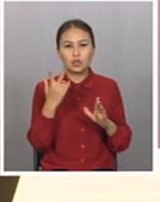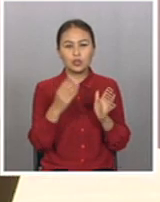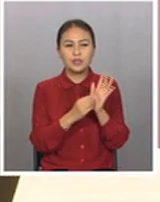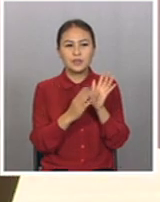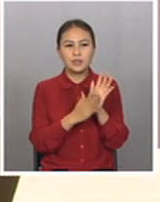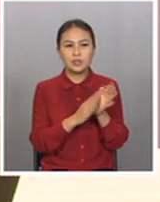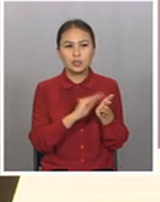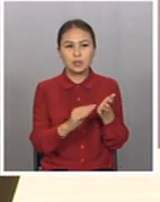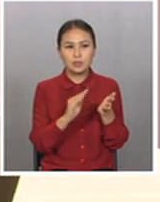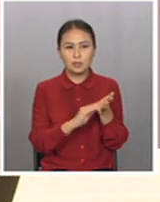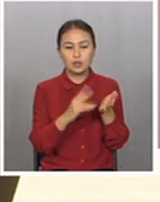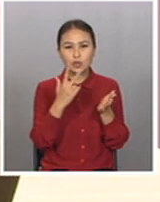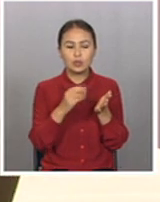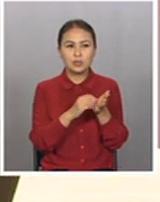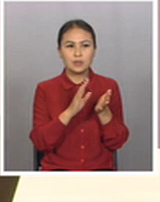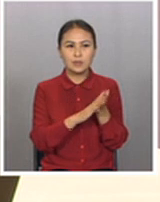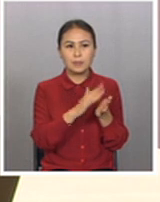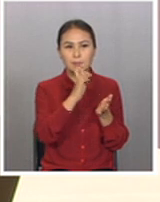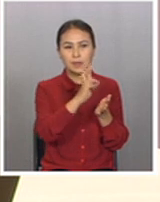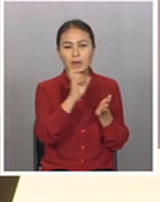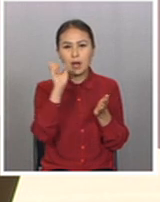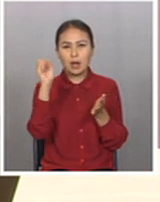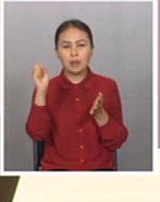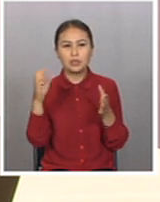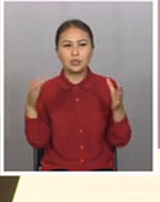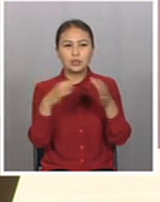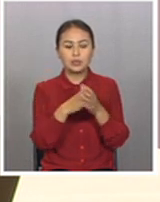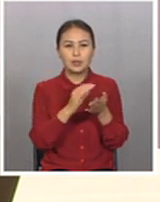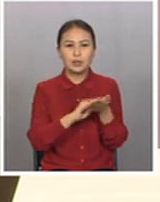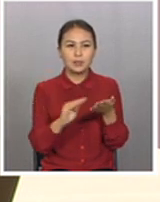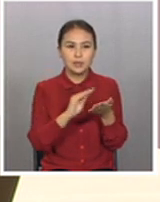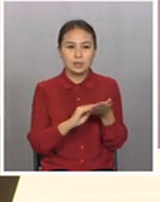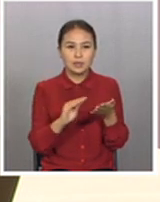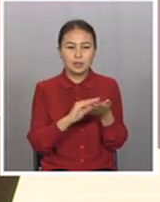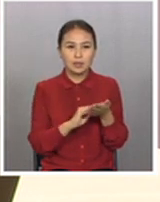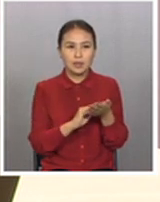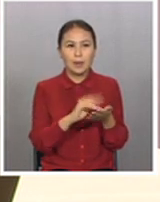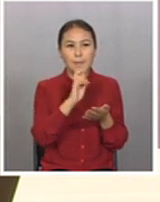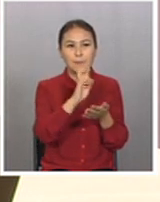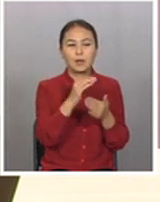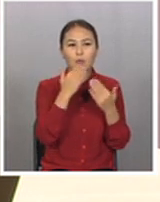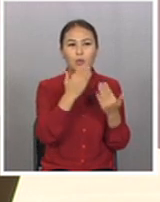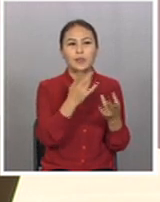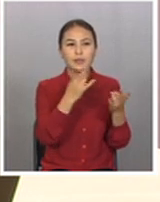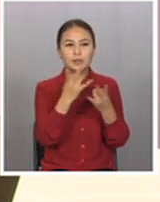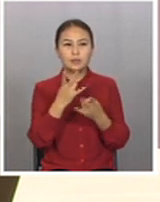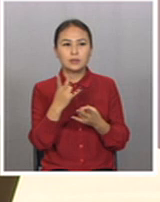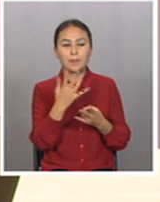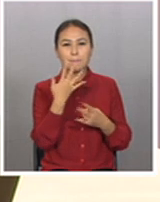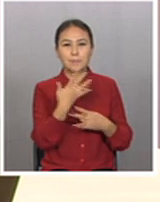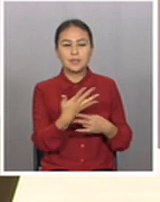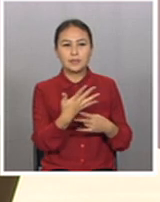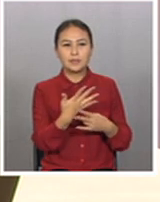жазамыз. Үш цифры В мен А жиынының элементі. В жиынына тиісті элемент бес